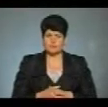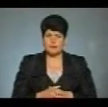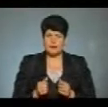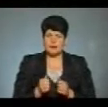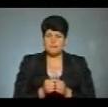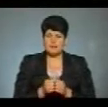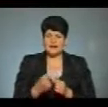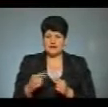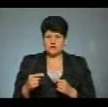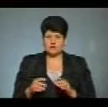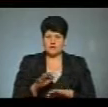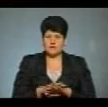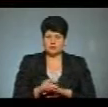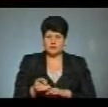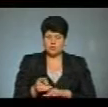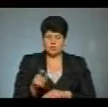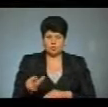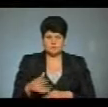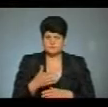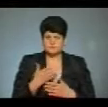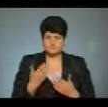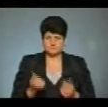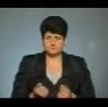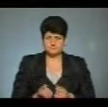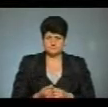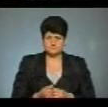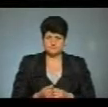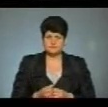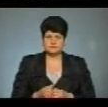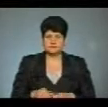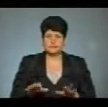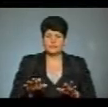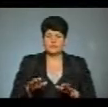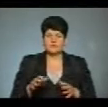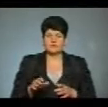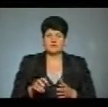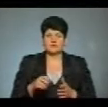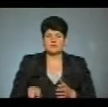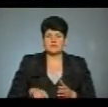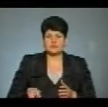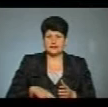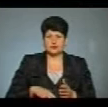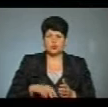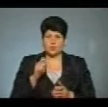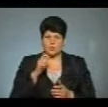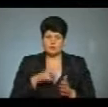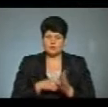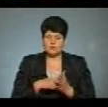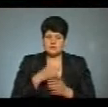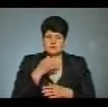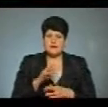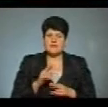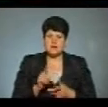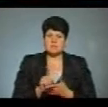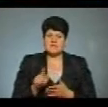іншого банку в Тернополі людей немає. Очільниця Тернопільської дирекції «Укрпошти» Любов Гринчишин розповіла, як пенсіонери